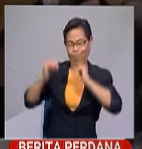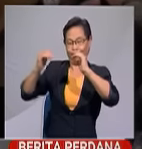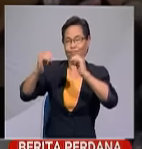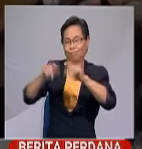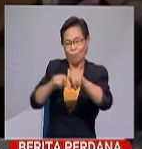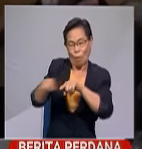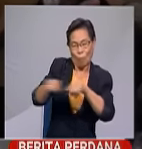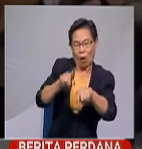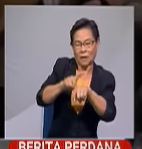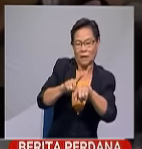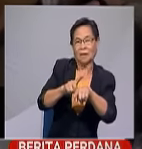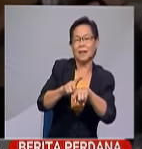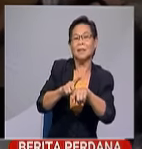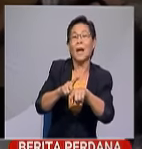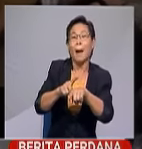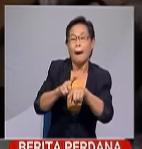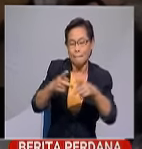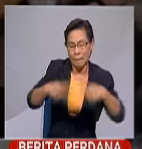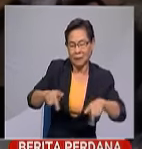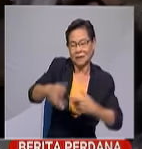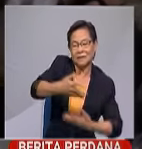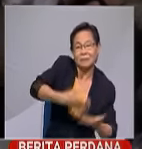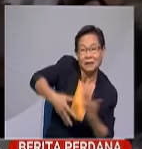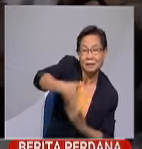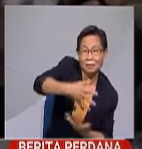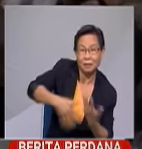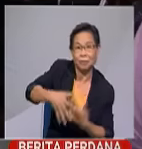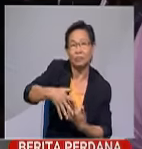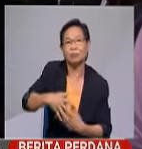dalam pasaran interaktif.